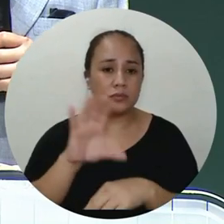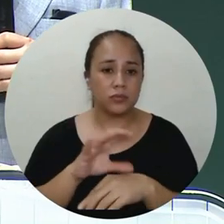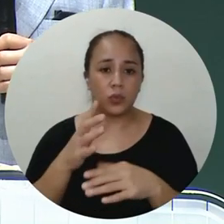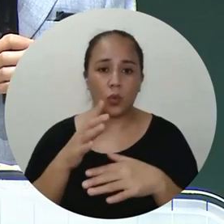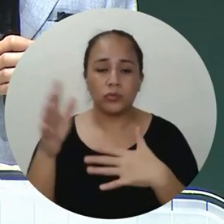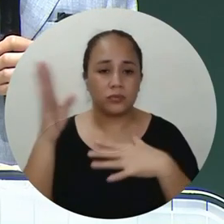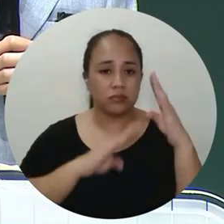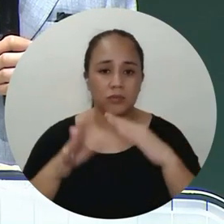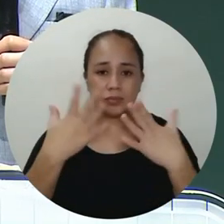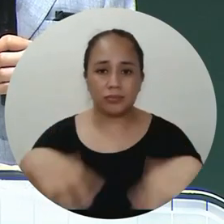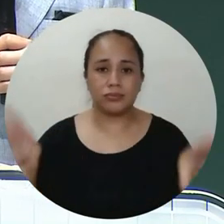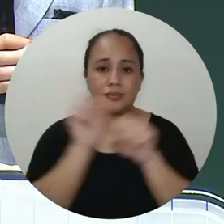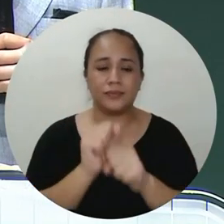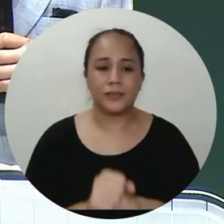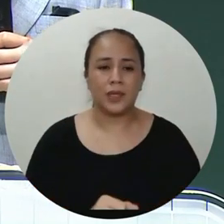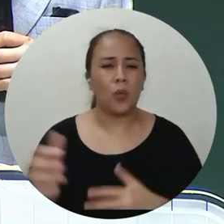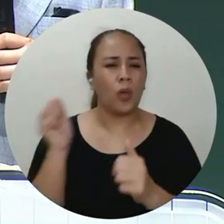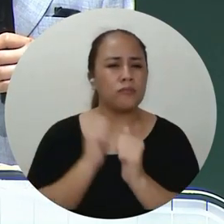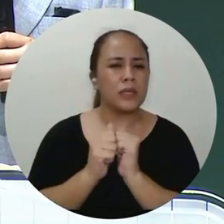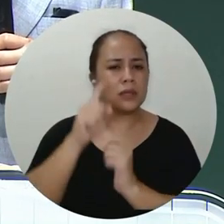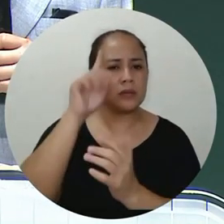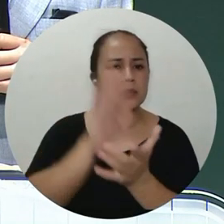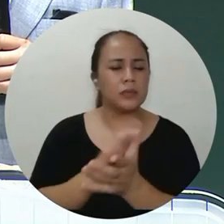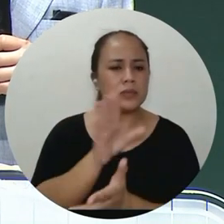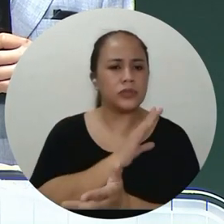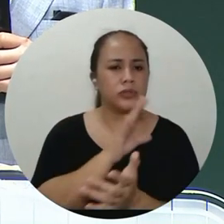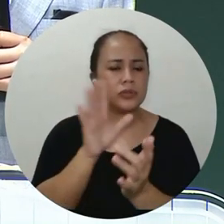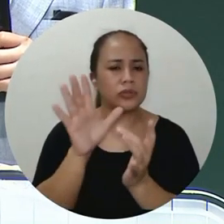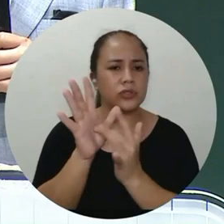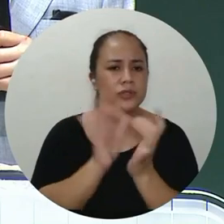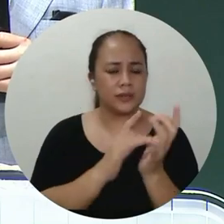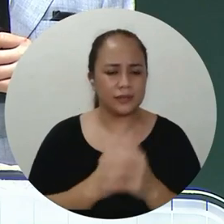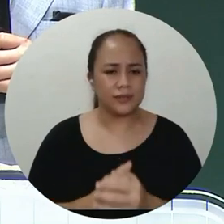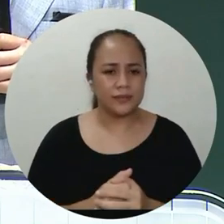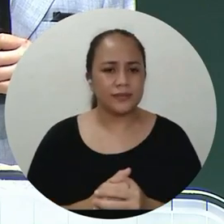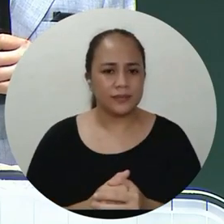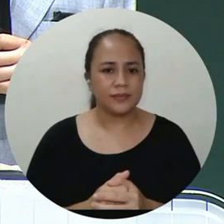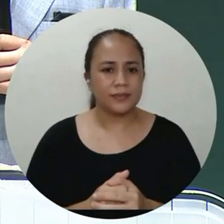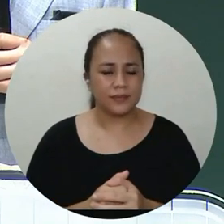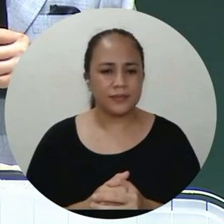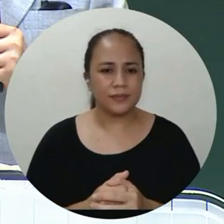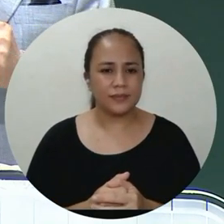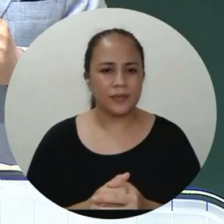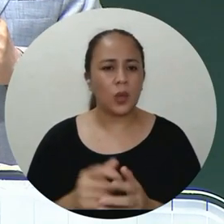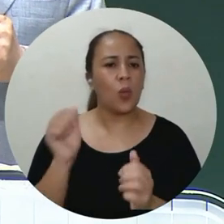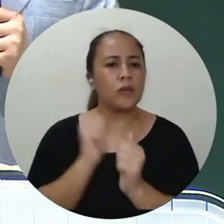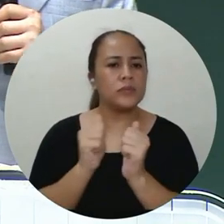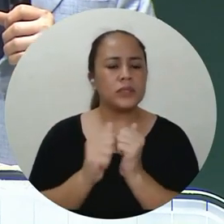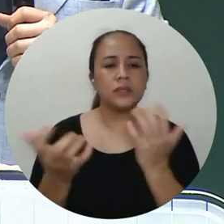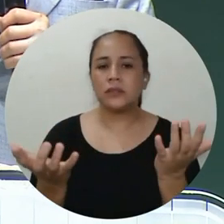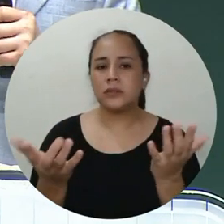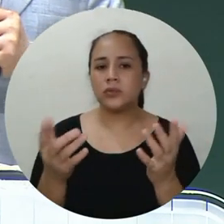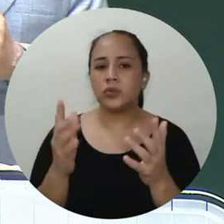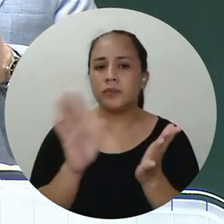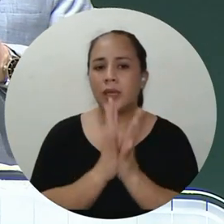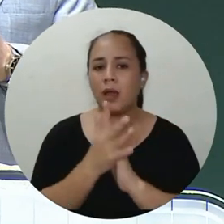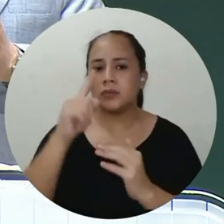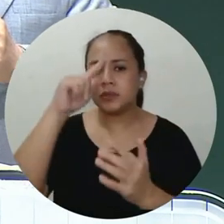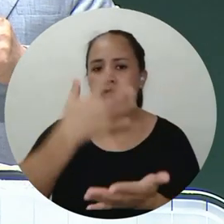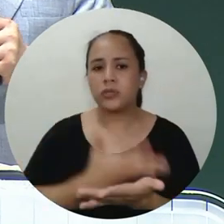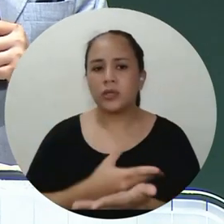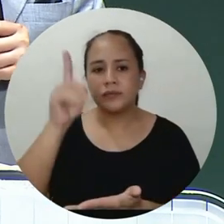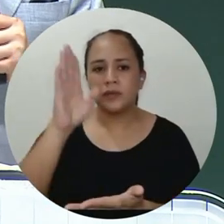무슨 말이에요? What does it mean to believe in Jesus? 하나님의 자녀가 되었다라는 무슨 뜻이냐고요? What does it mean to become a child of God?